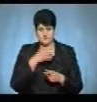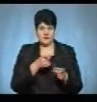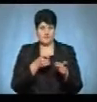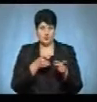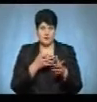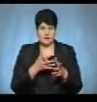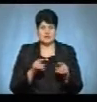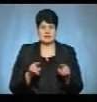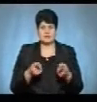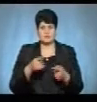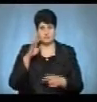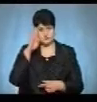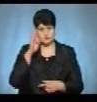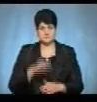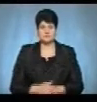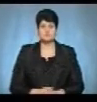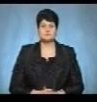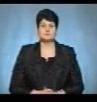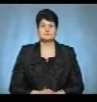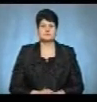Вони затримали чоловіка.